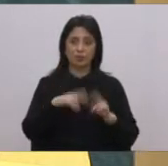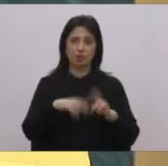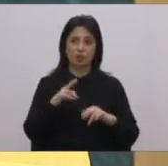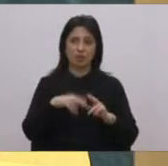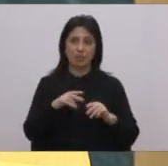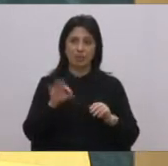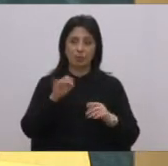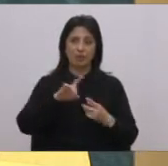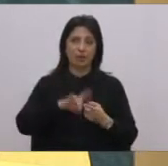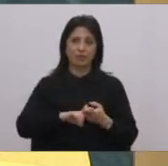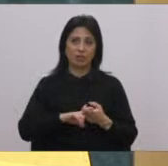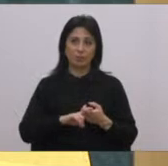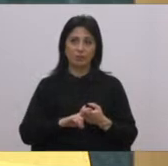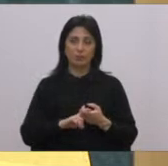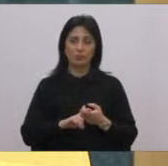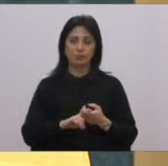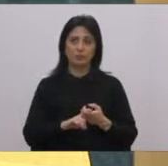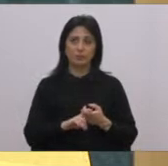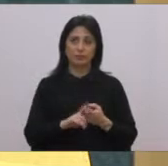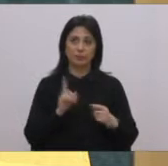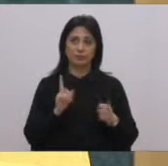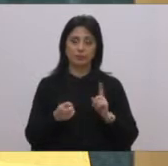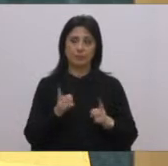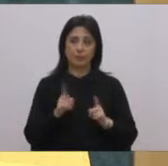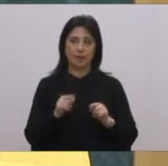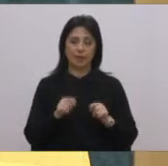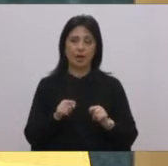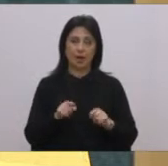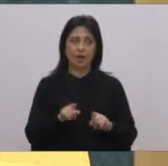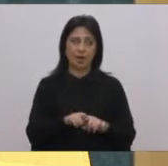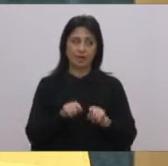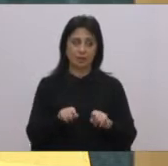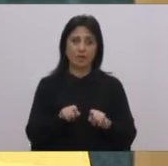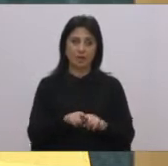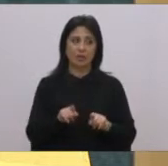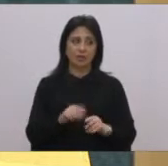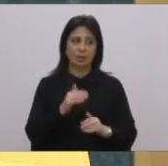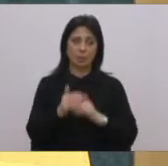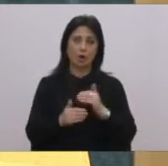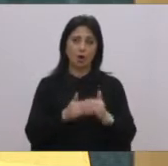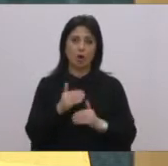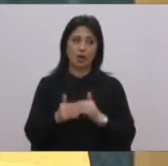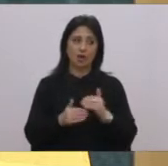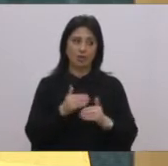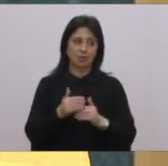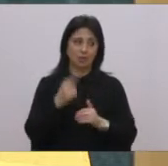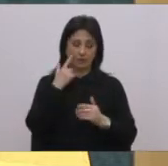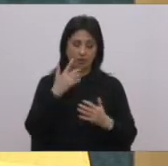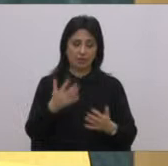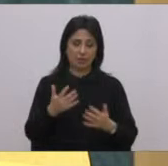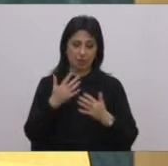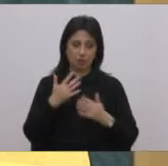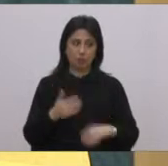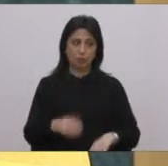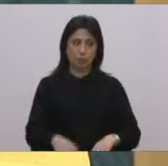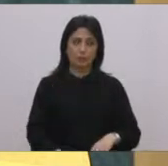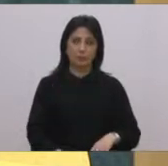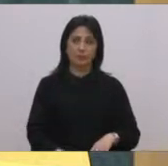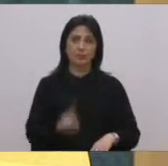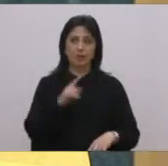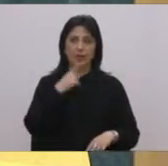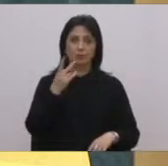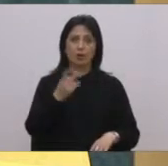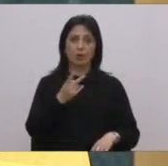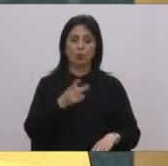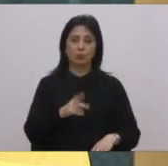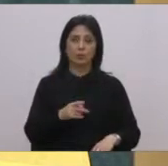მშენებლობასთან დაკავშირებით. რეალურად აქაც პროგრესი თვალსაჩინოა და რა თქმა